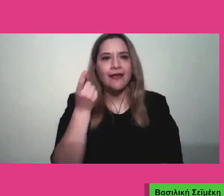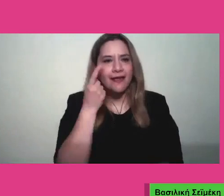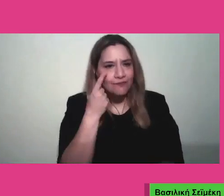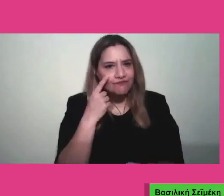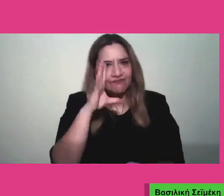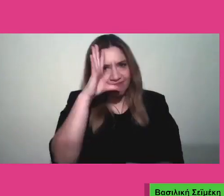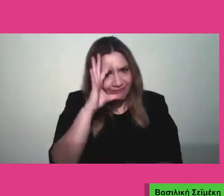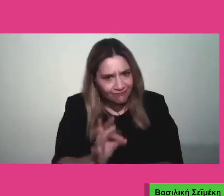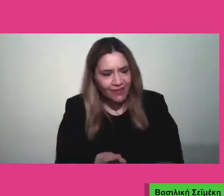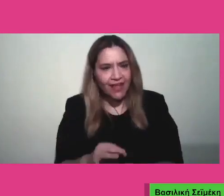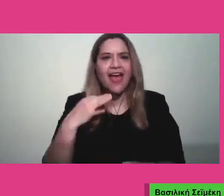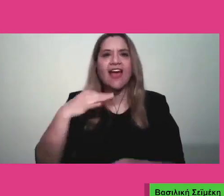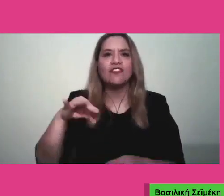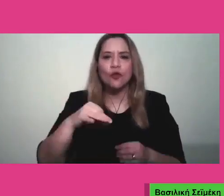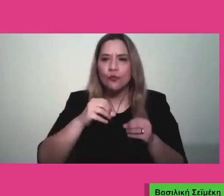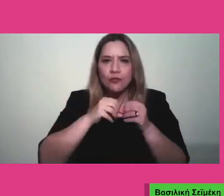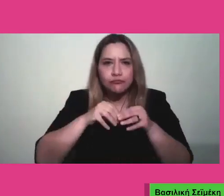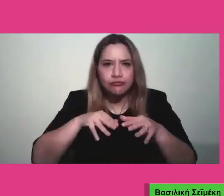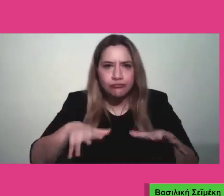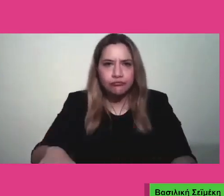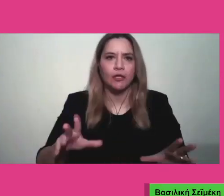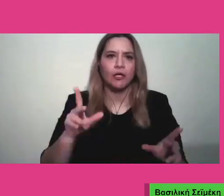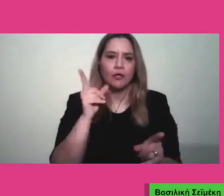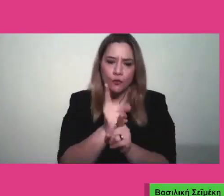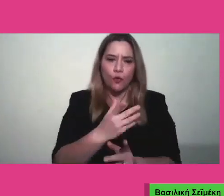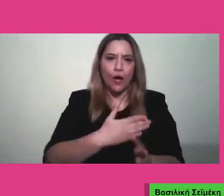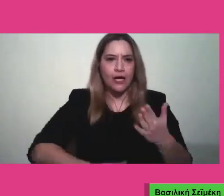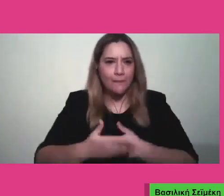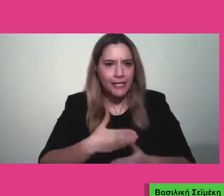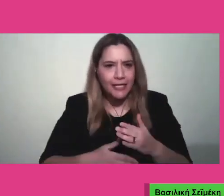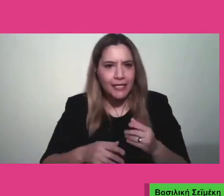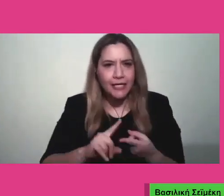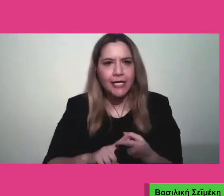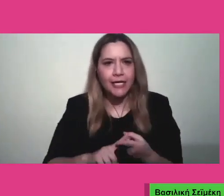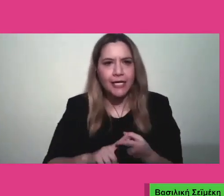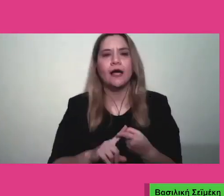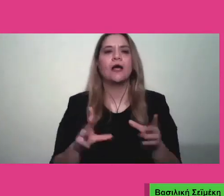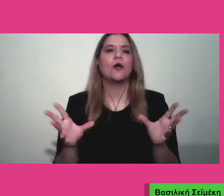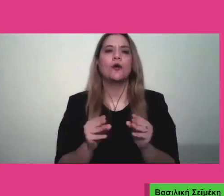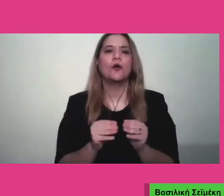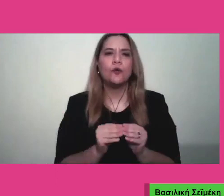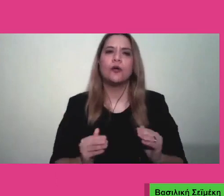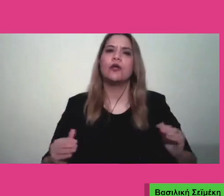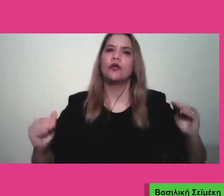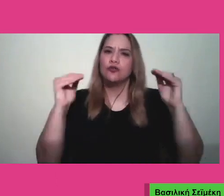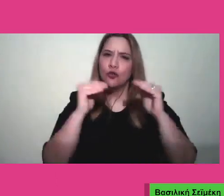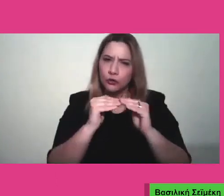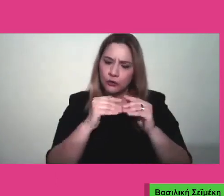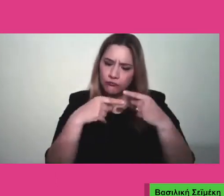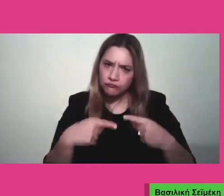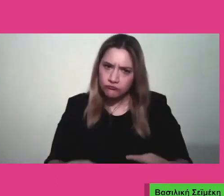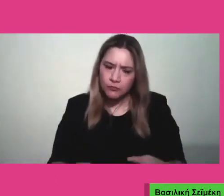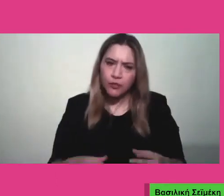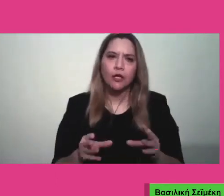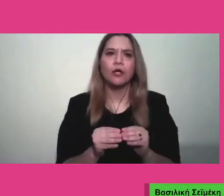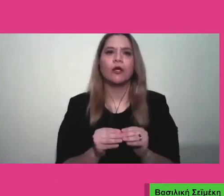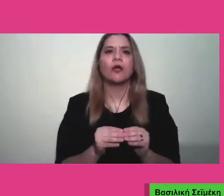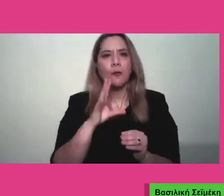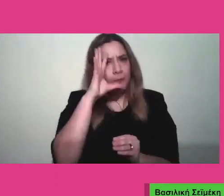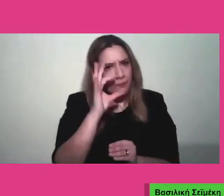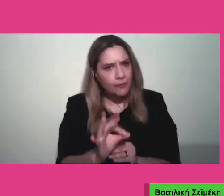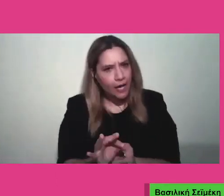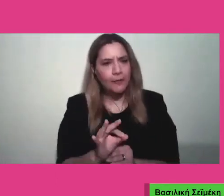η ευαισθητοποίηση στο κομμάτι της αναπηρίας, σε ζητήματα ικανοτήτων και ισότητας, αναπτύχθηκαν